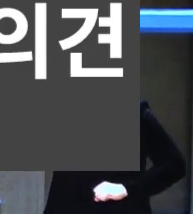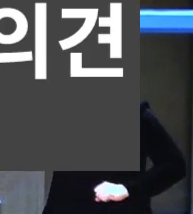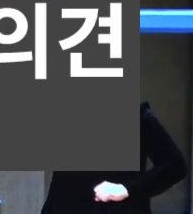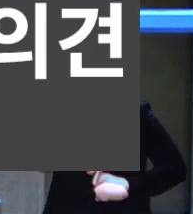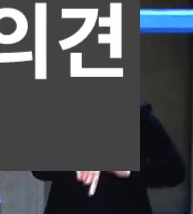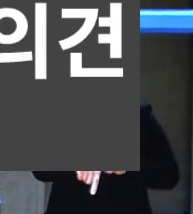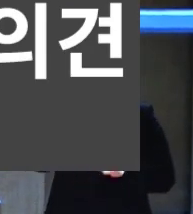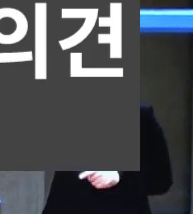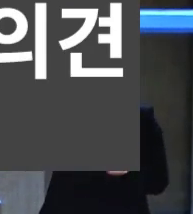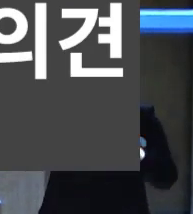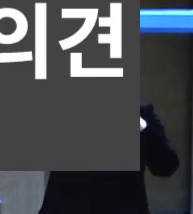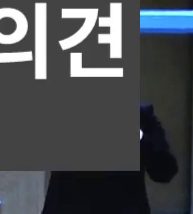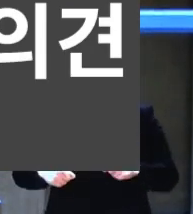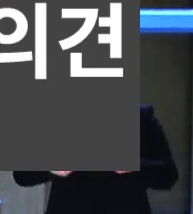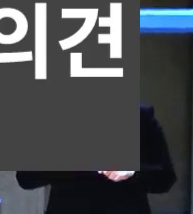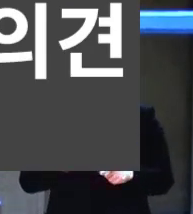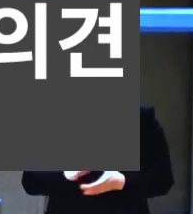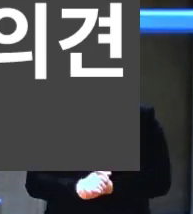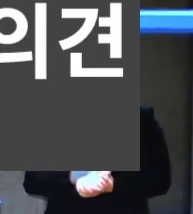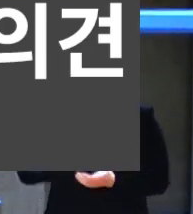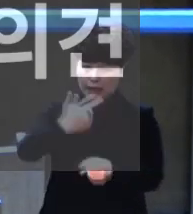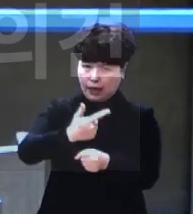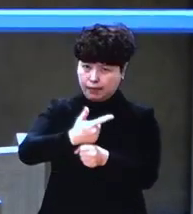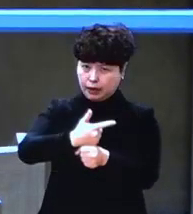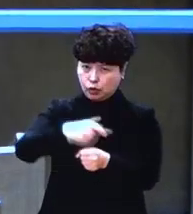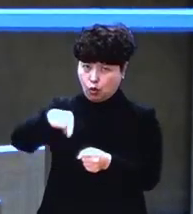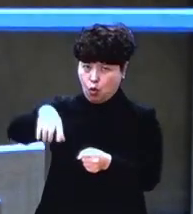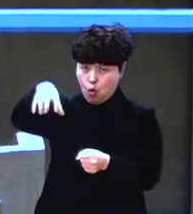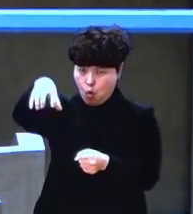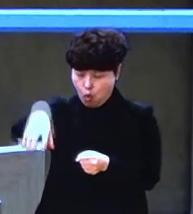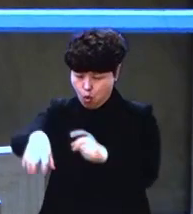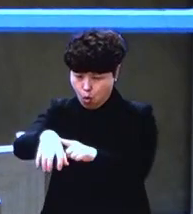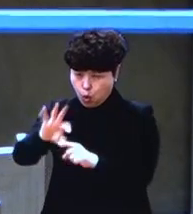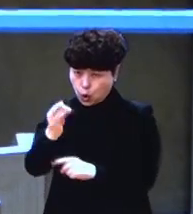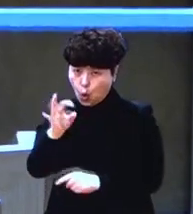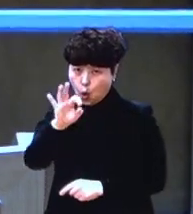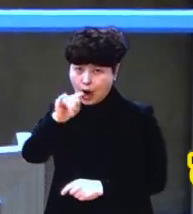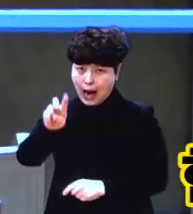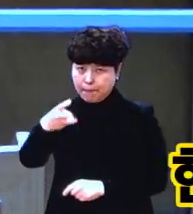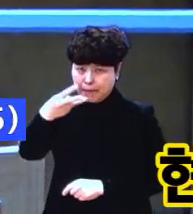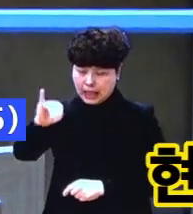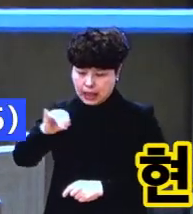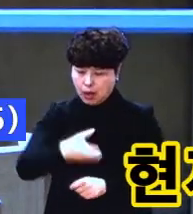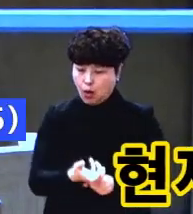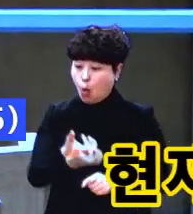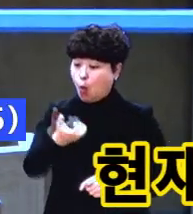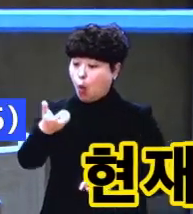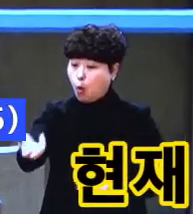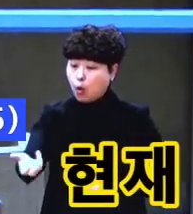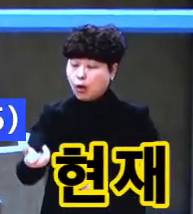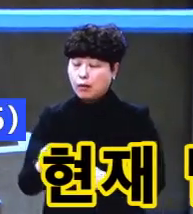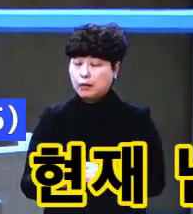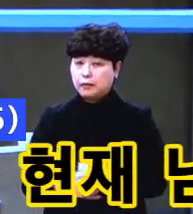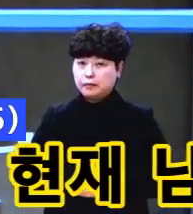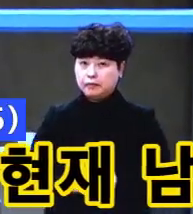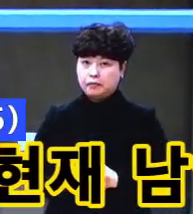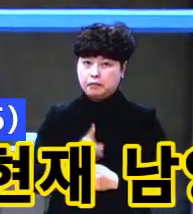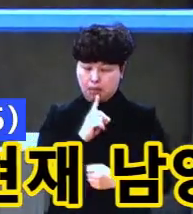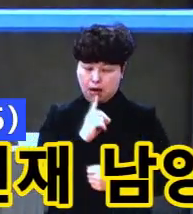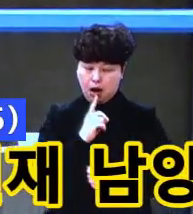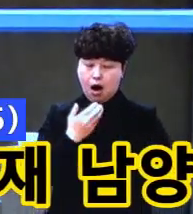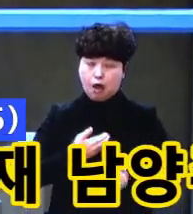있던 수송대대를 남양주시 별내면 용암리로 이전 재배치하기로 했다는 소식이